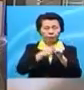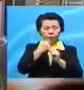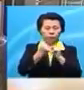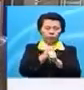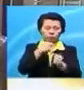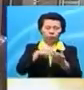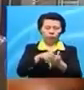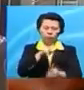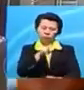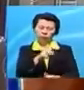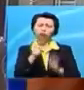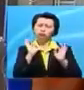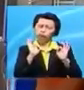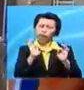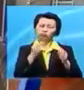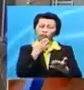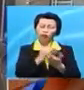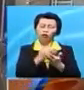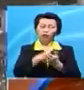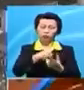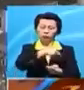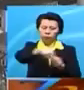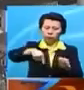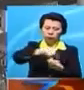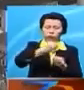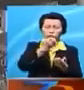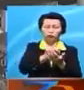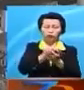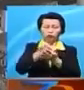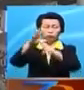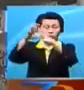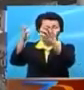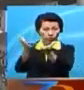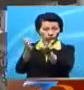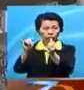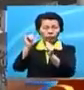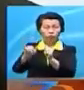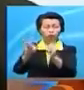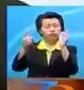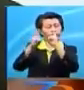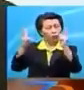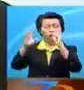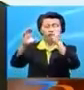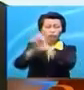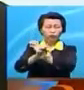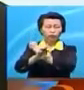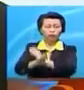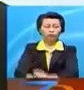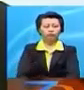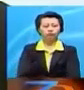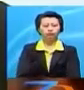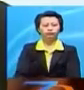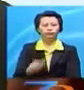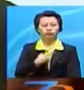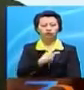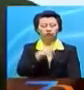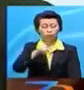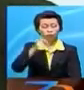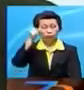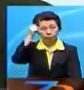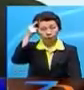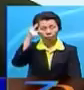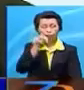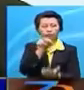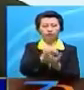ini dianggap baik di sebalik persekitaran ekonomi global yang mencabar. Karena kita kena faham bahawa ekonomi dunia sekarang